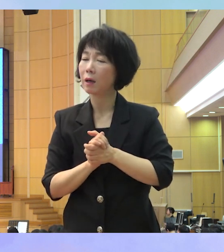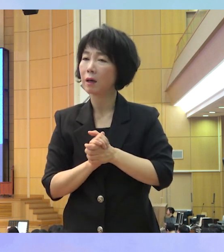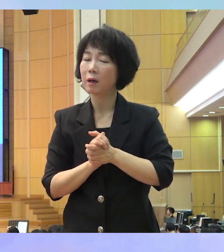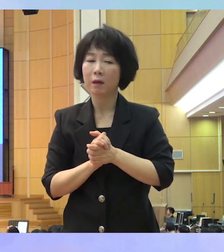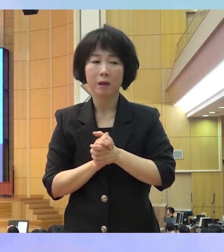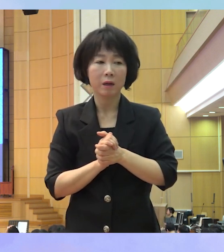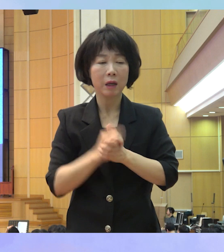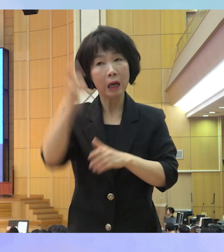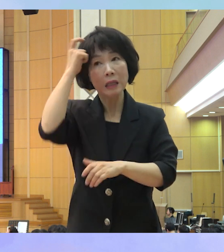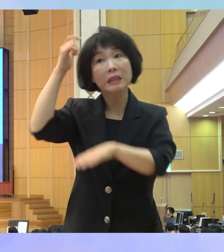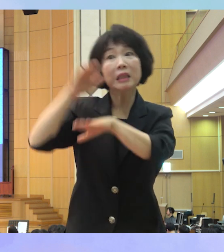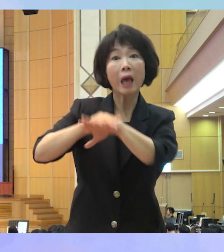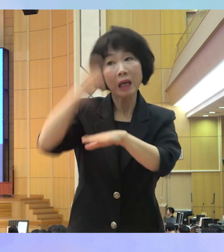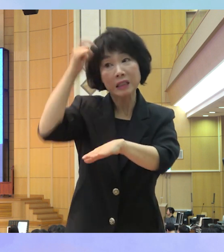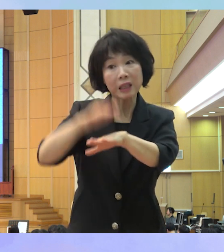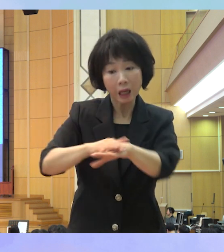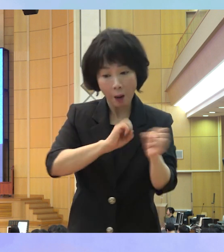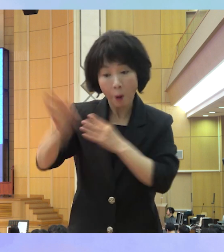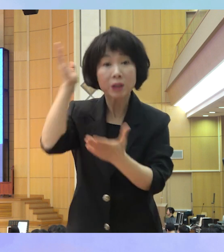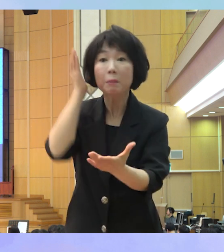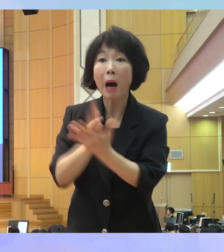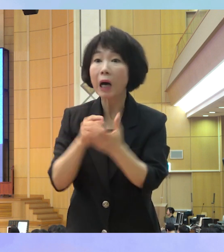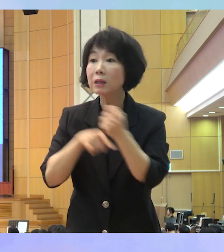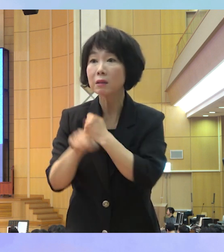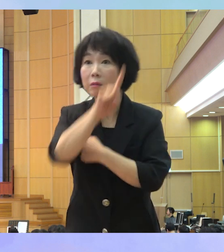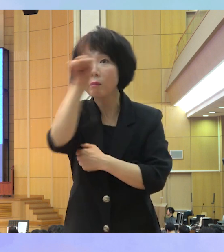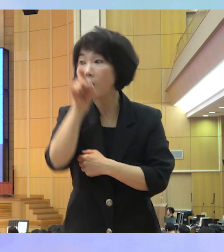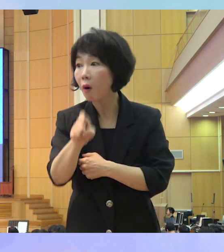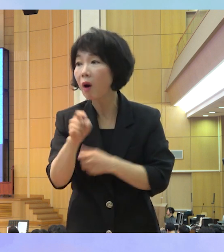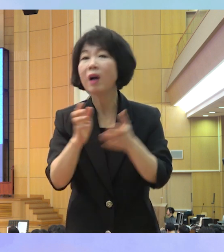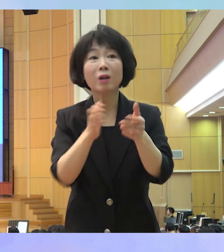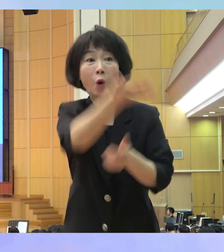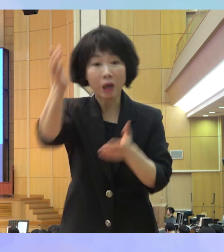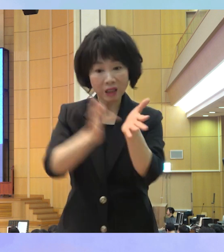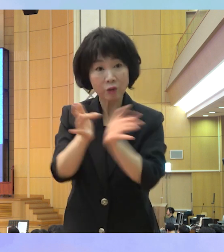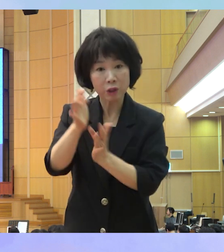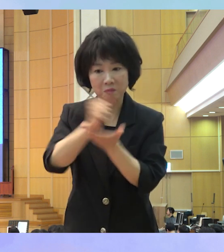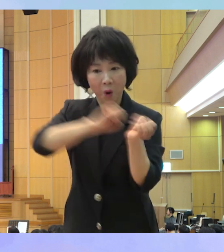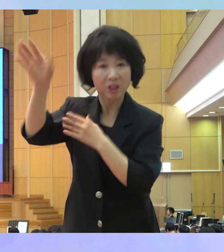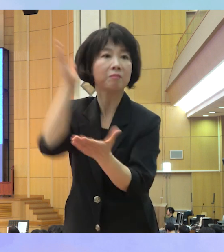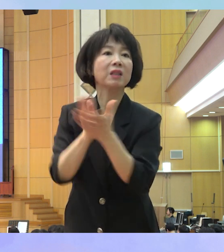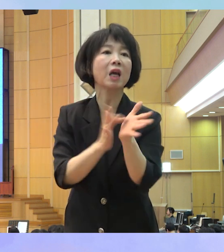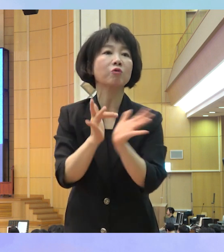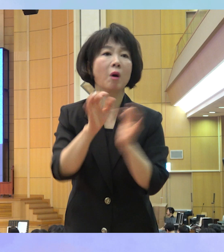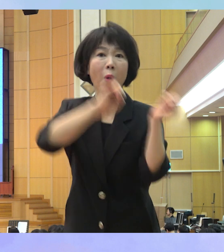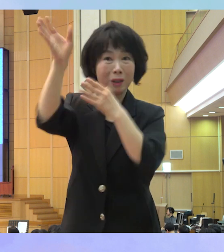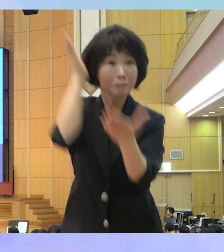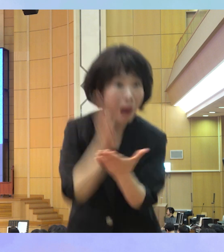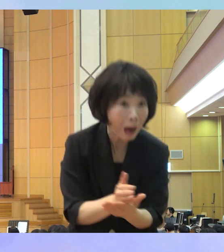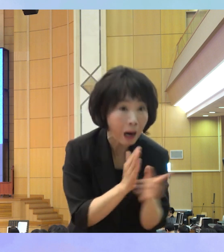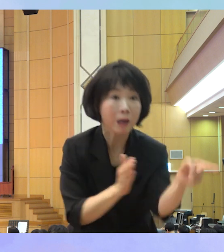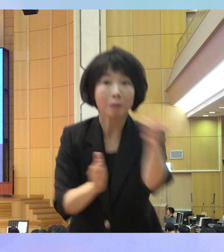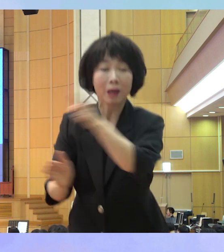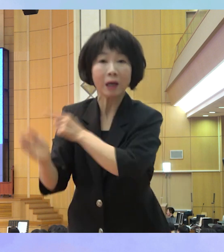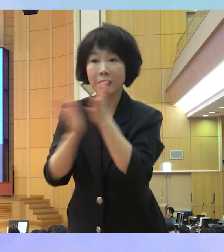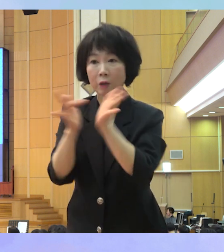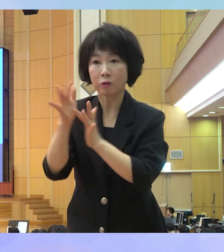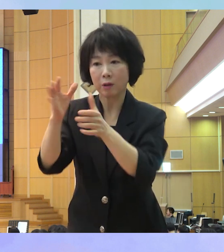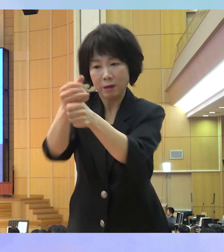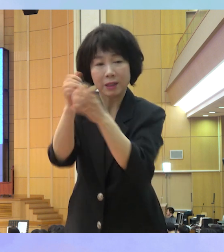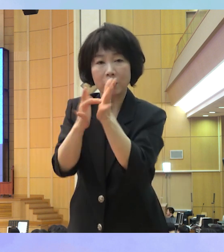그래서 여기서 지혜를 버리지 마라 이 얘기는 예수님을 버리지 마라. 예수님을